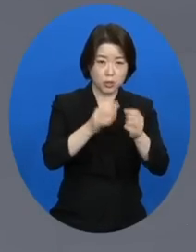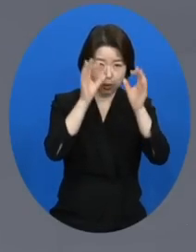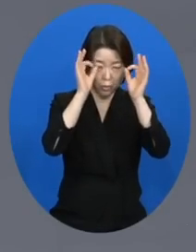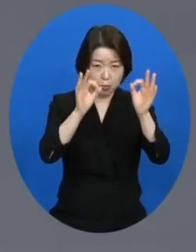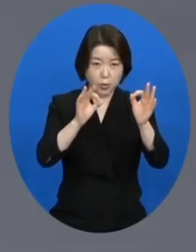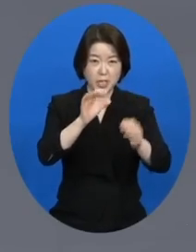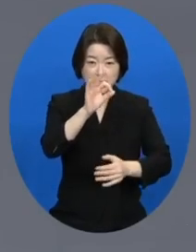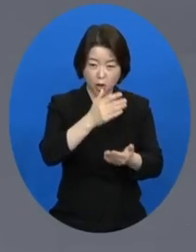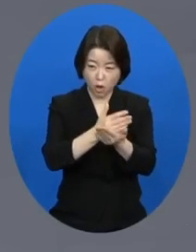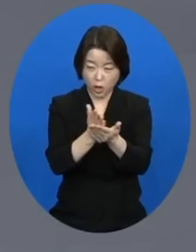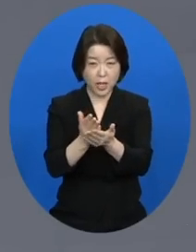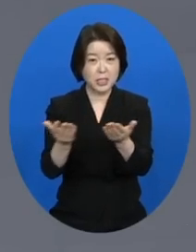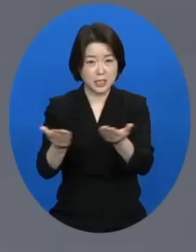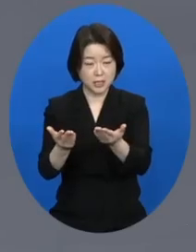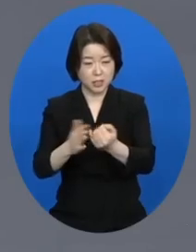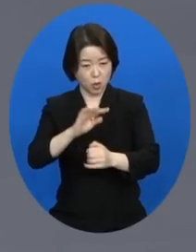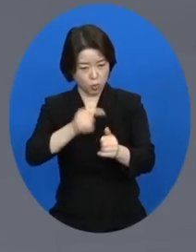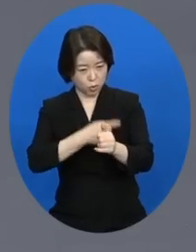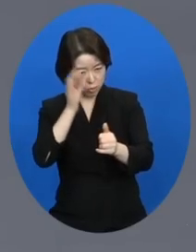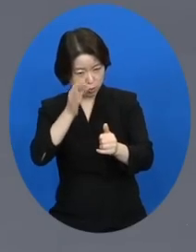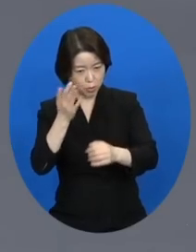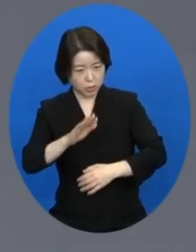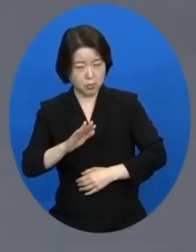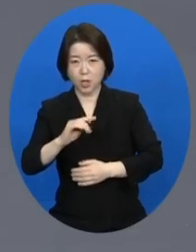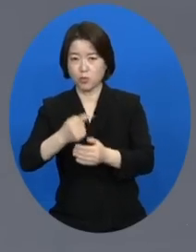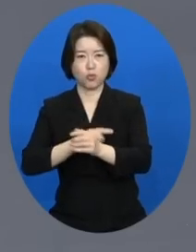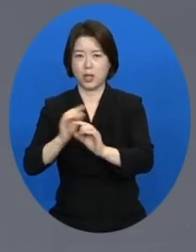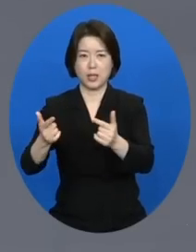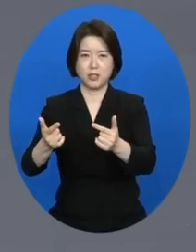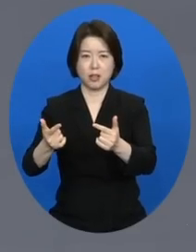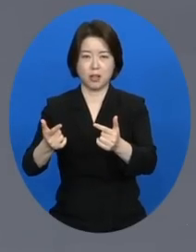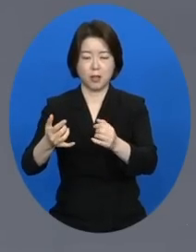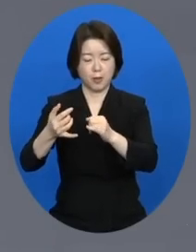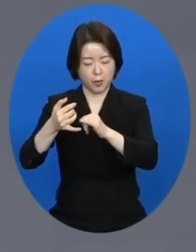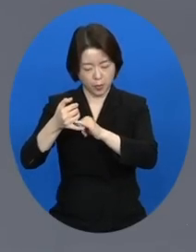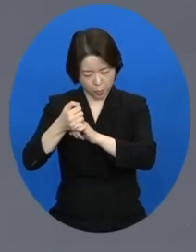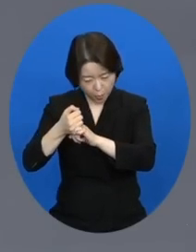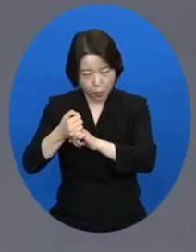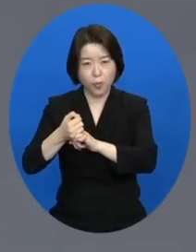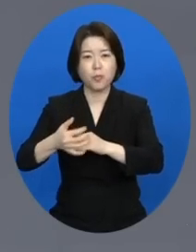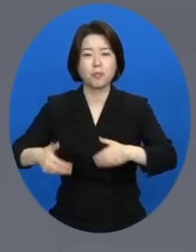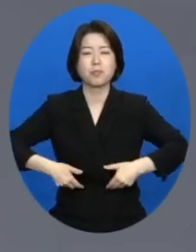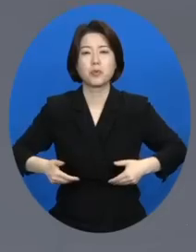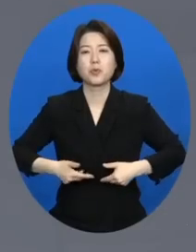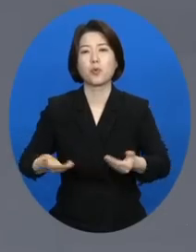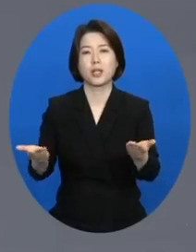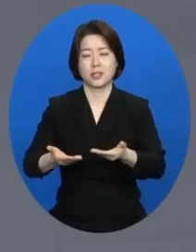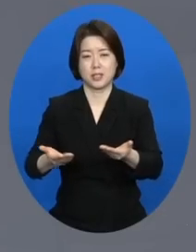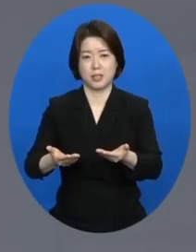사건들은 우연처럼 보이는데 우연이 아니고 필연적인 사건들이었어요.